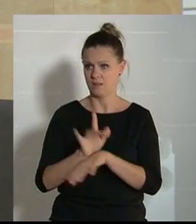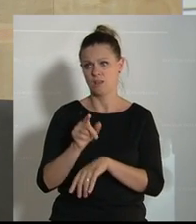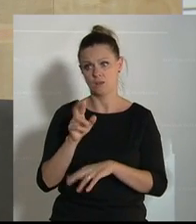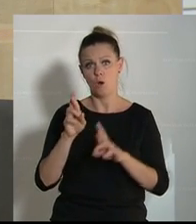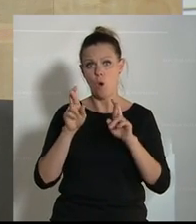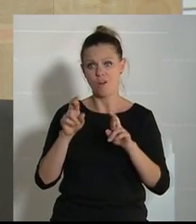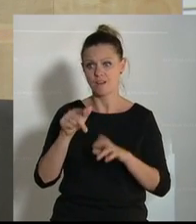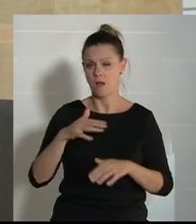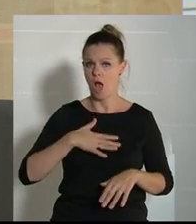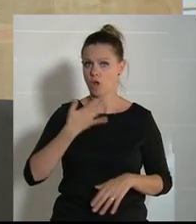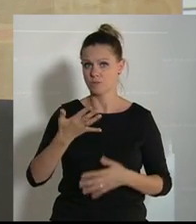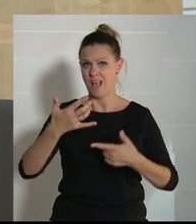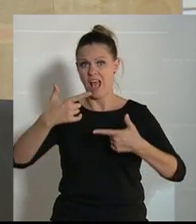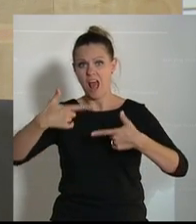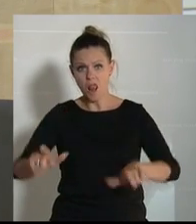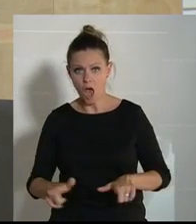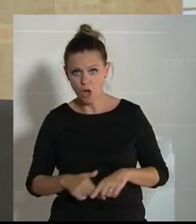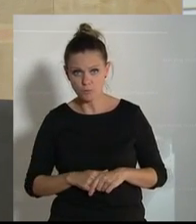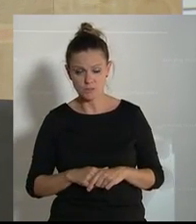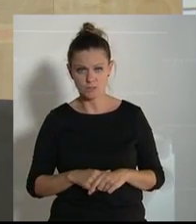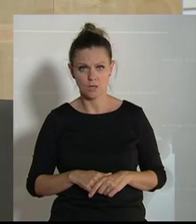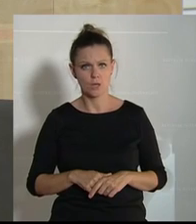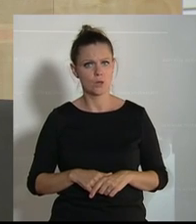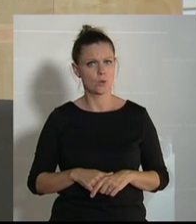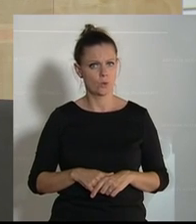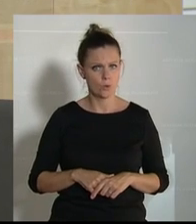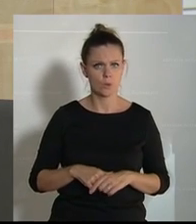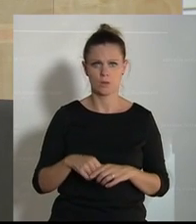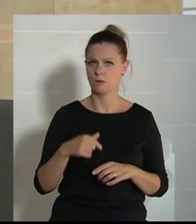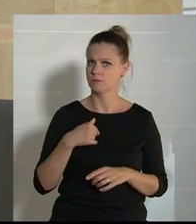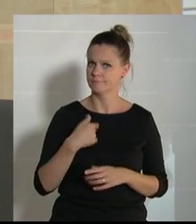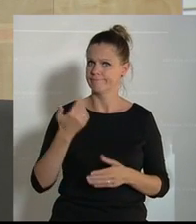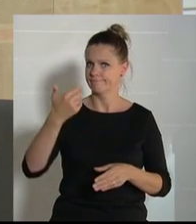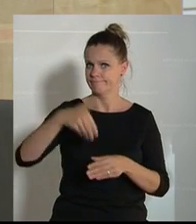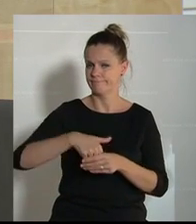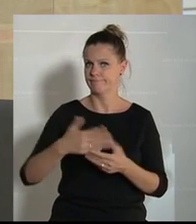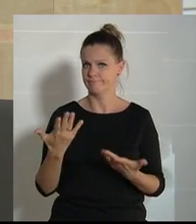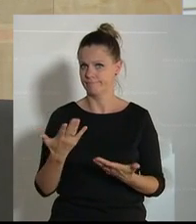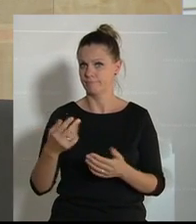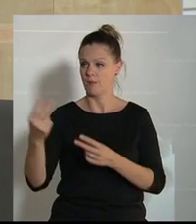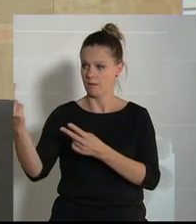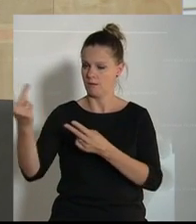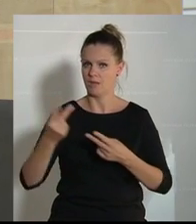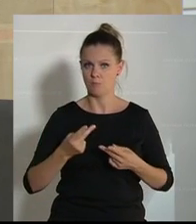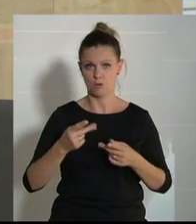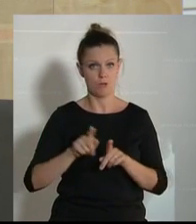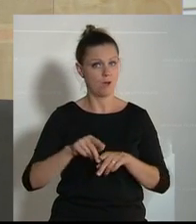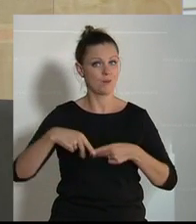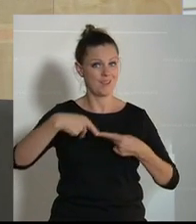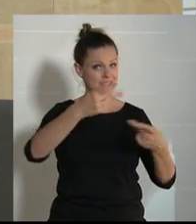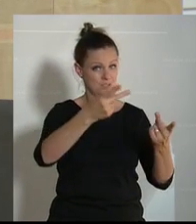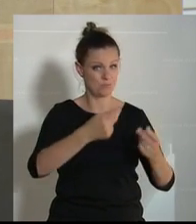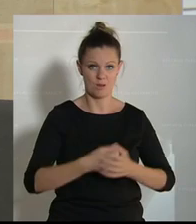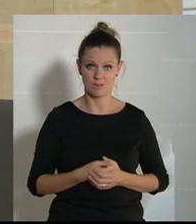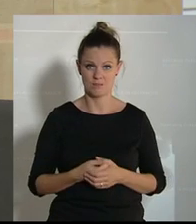Ausnahmen zulassen und ermöglichen. Und da geht es natürlich um Importe wie um Exporte.